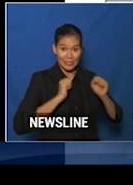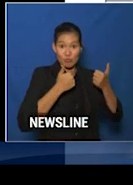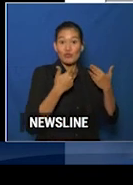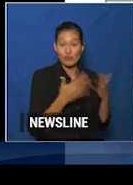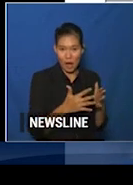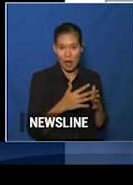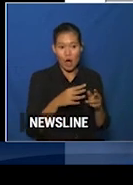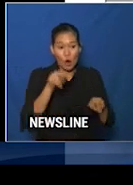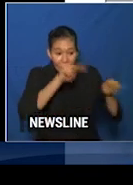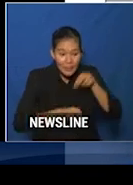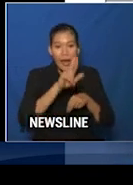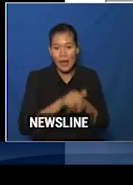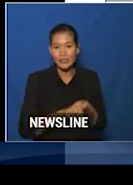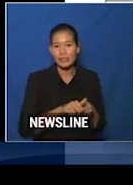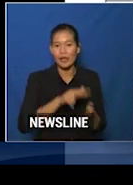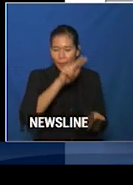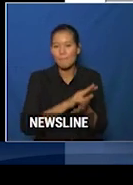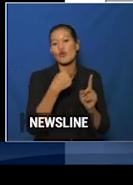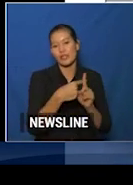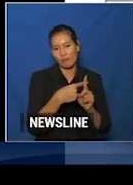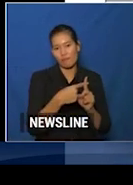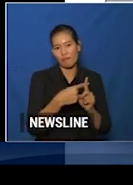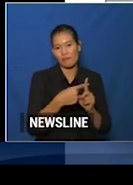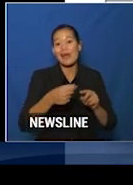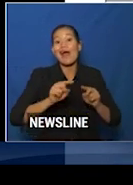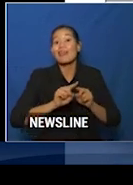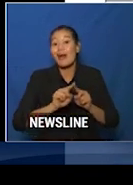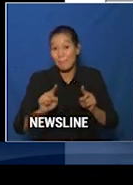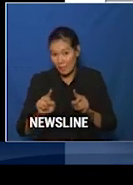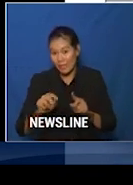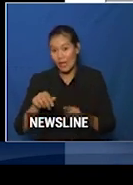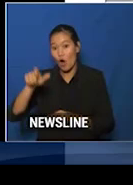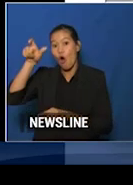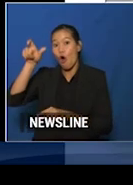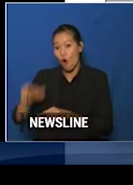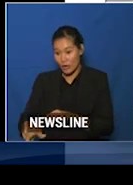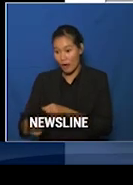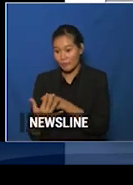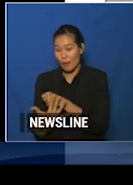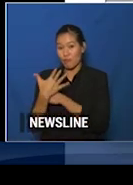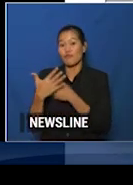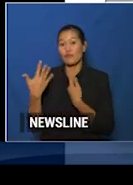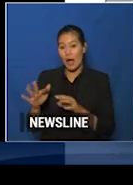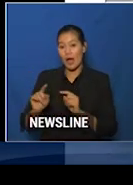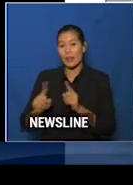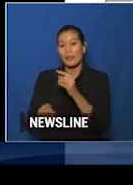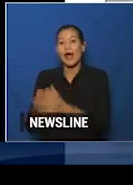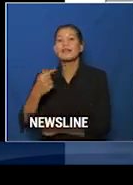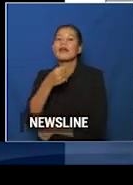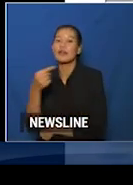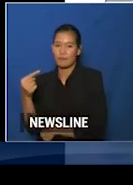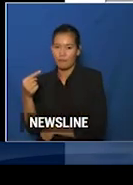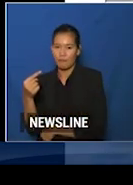positif tetapi bisa saja pada kasus yang terinfeksi hasilnya negatif tetapi ini disebabkan karena